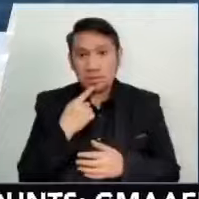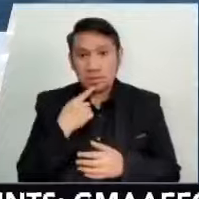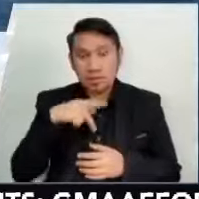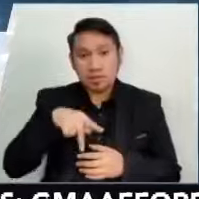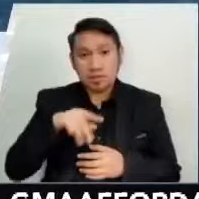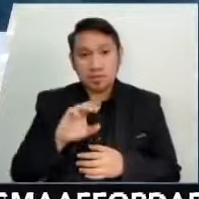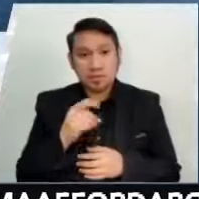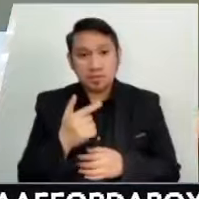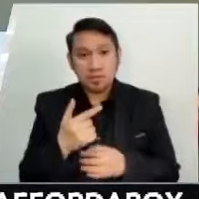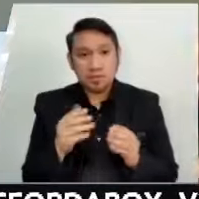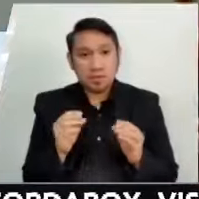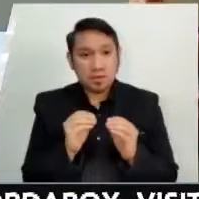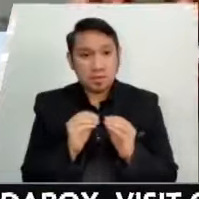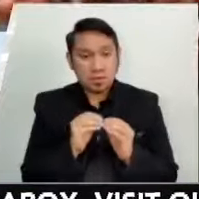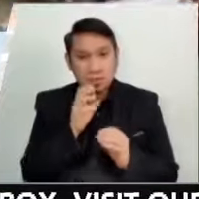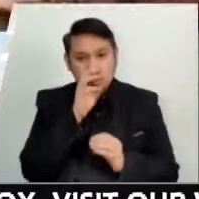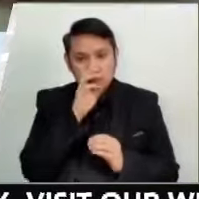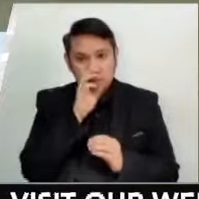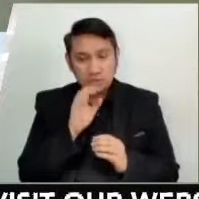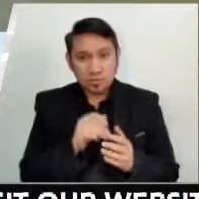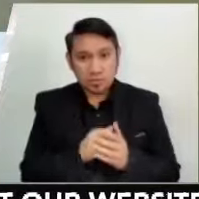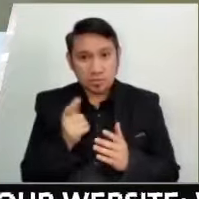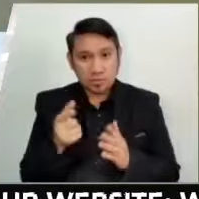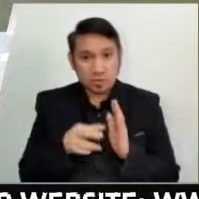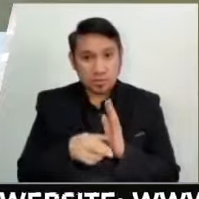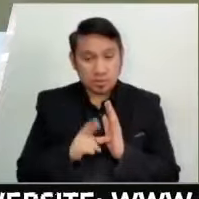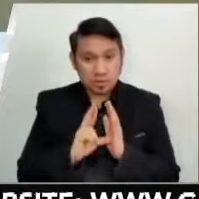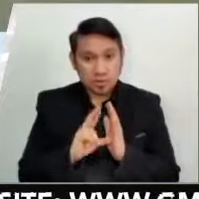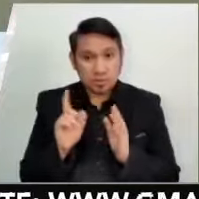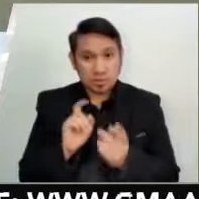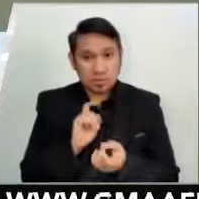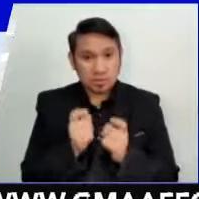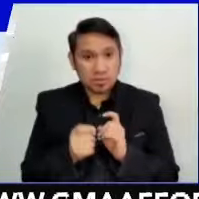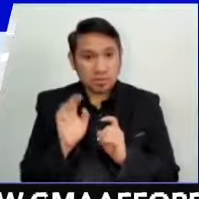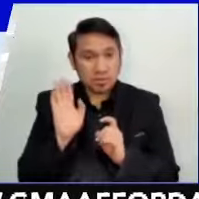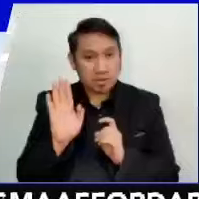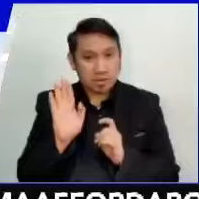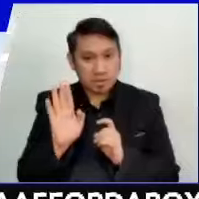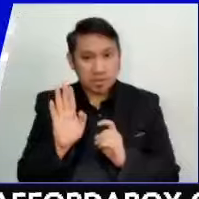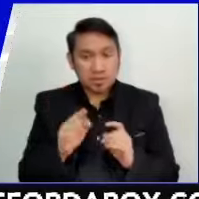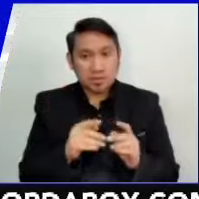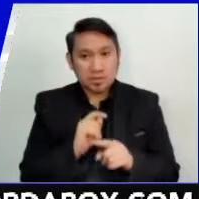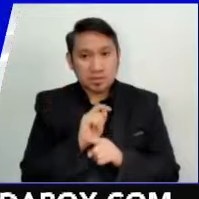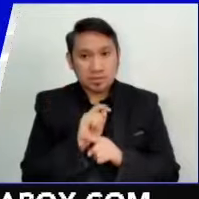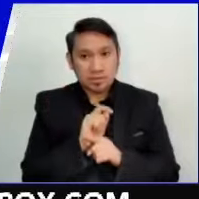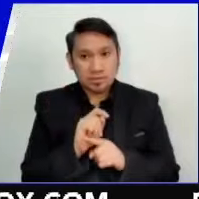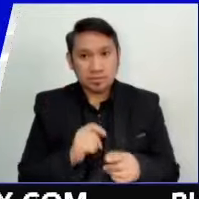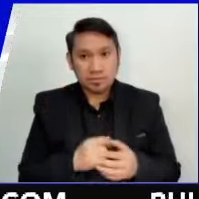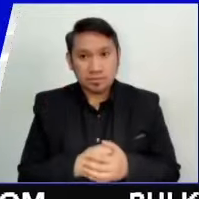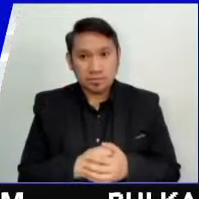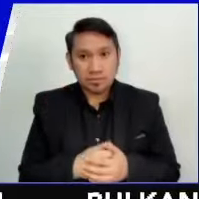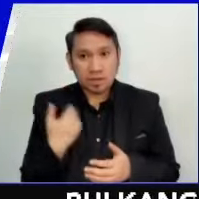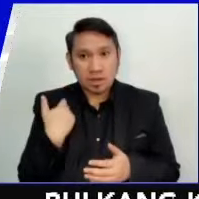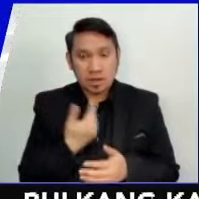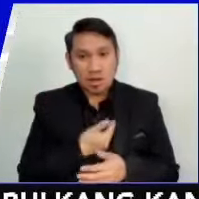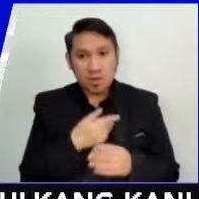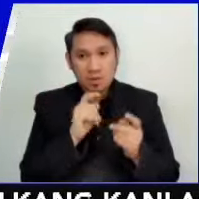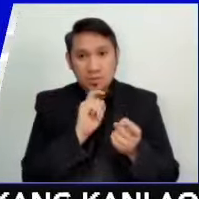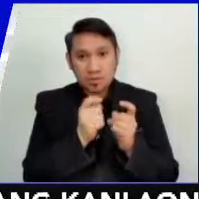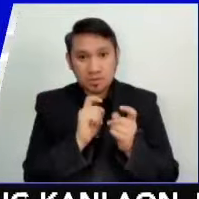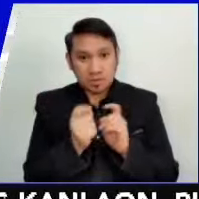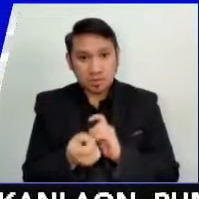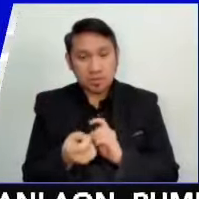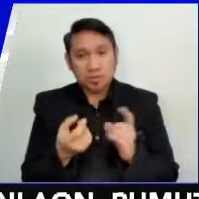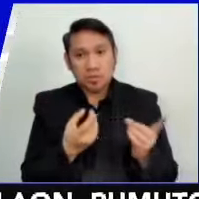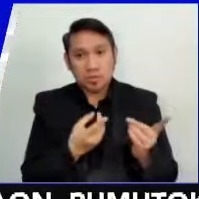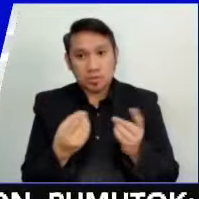ito alinsunod sa ginawang review at pagbabago sa kanilang protocols. Maraming pagbabagong ginawa doon sa